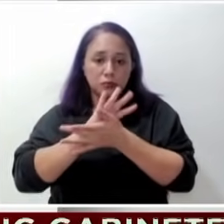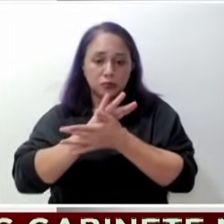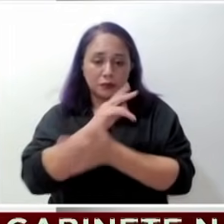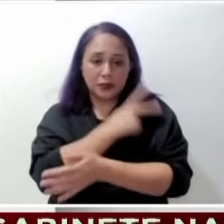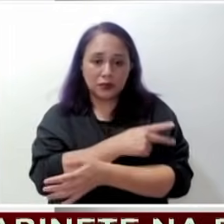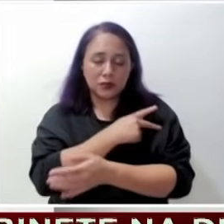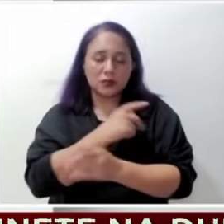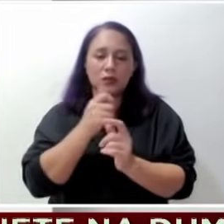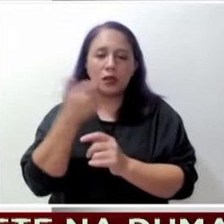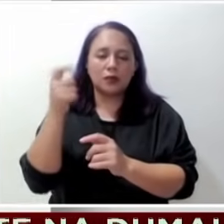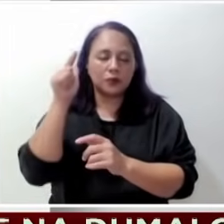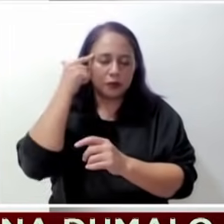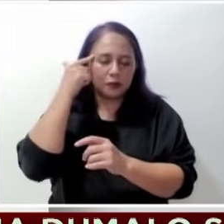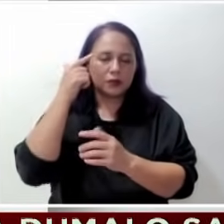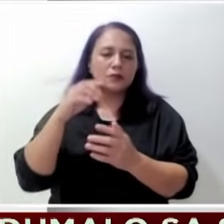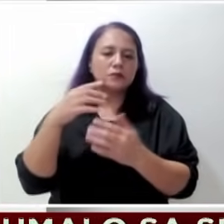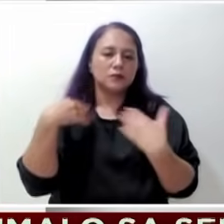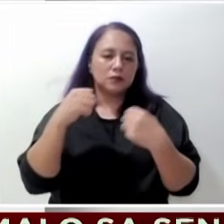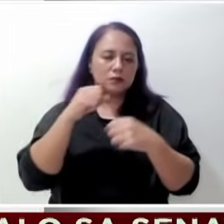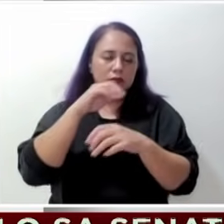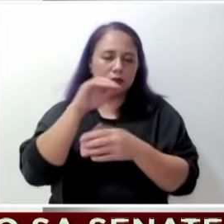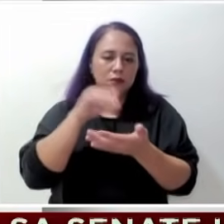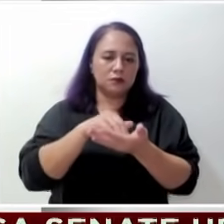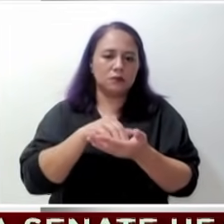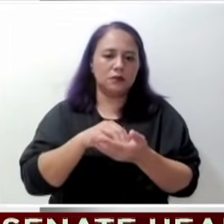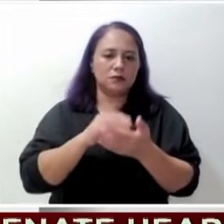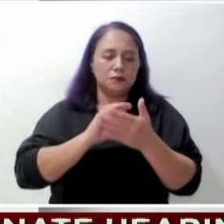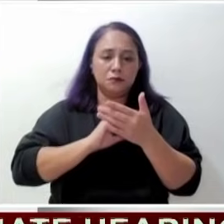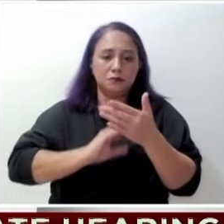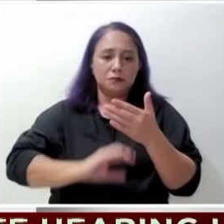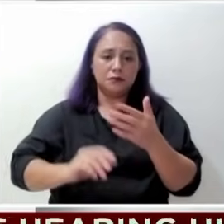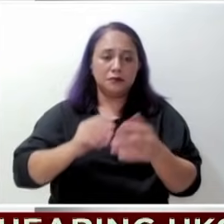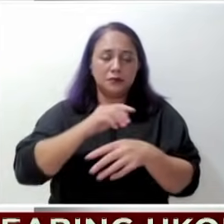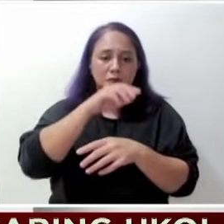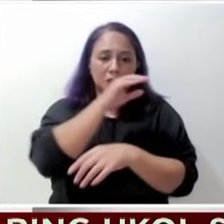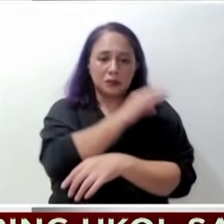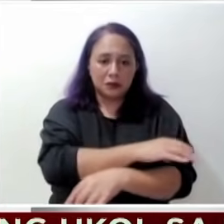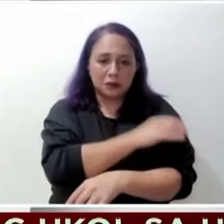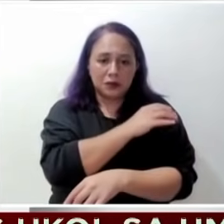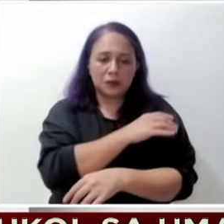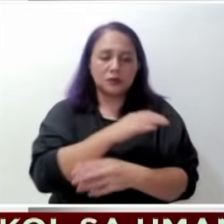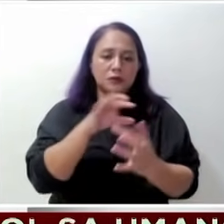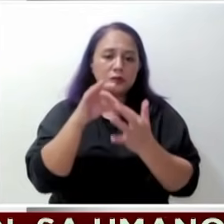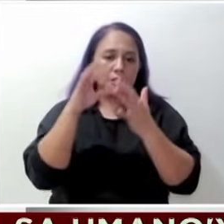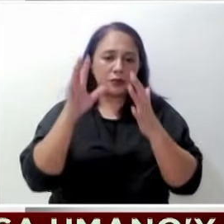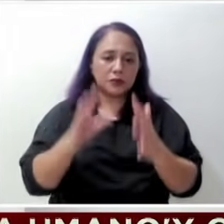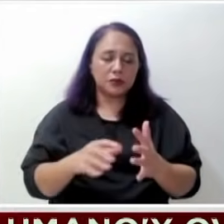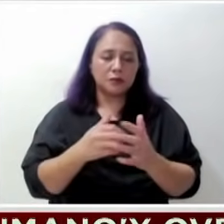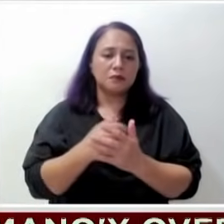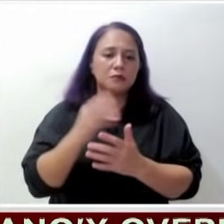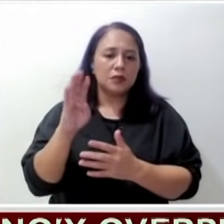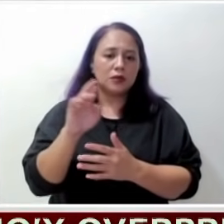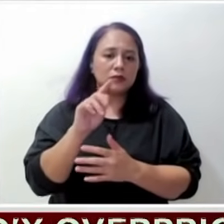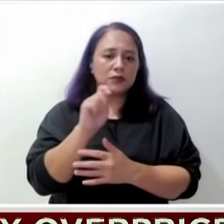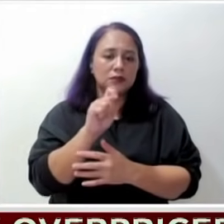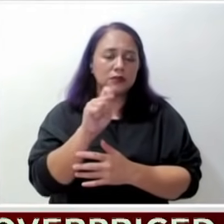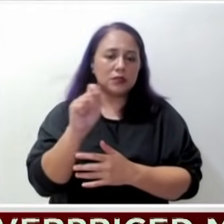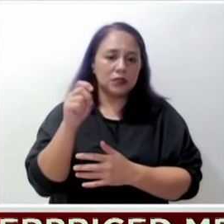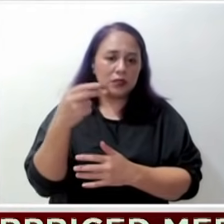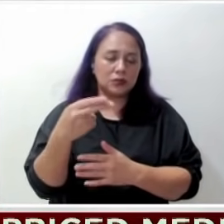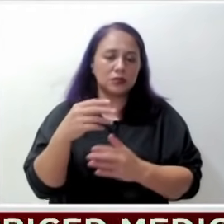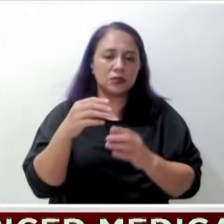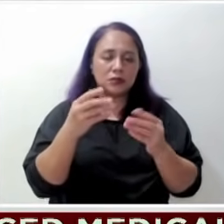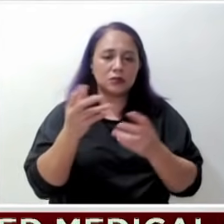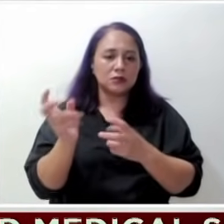hospital, health center o lying-in. Ang mga espesyalistang doktor mula sa BRTTH ay ipapadala muna